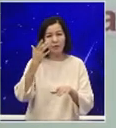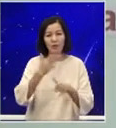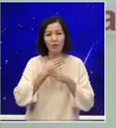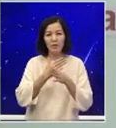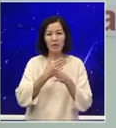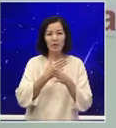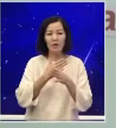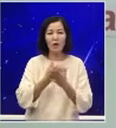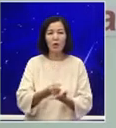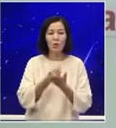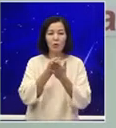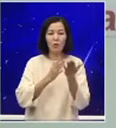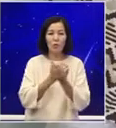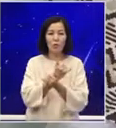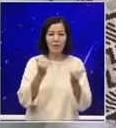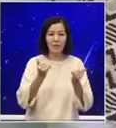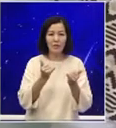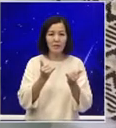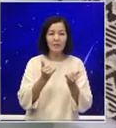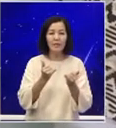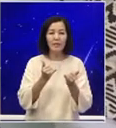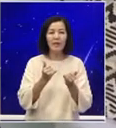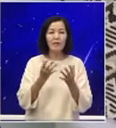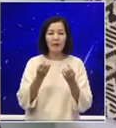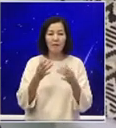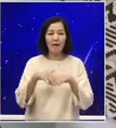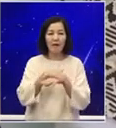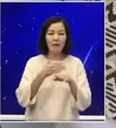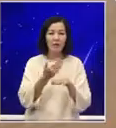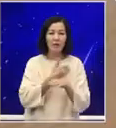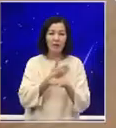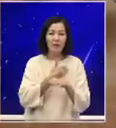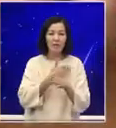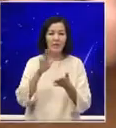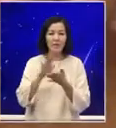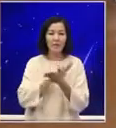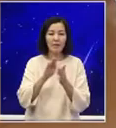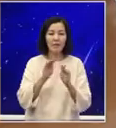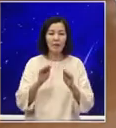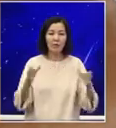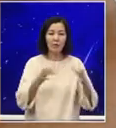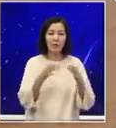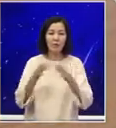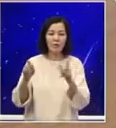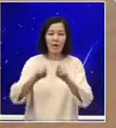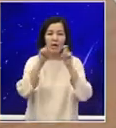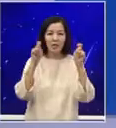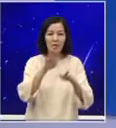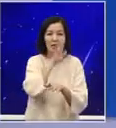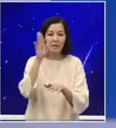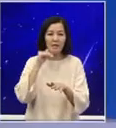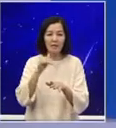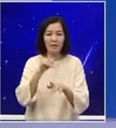психологиялық консультациялар сияқты түрлі қолдау көрсетіледі. Мұнымен қоса халық сұранысына қарай тегін балалар үйірмесі де ашылды. Ата-аналарды